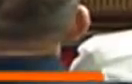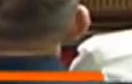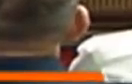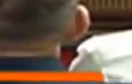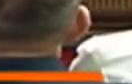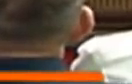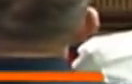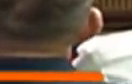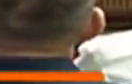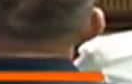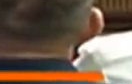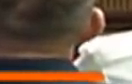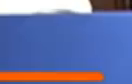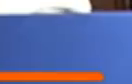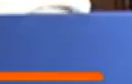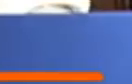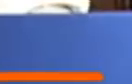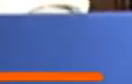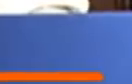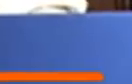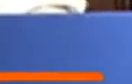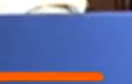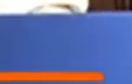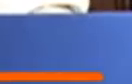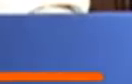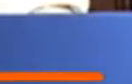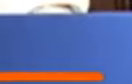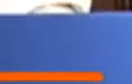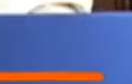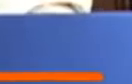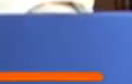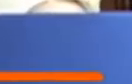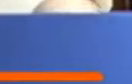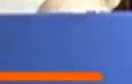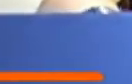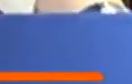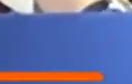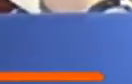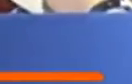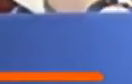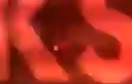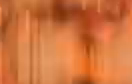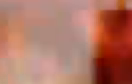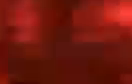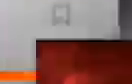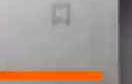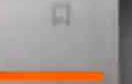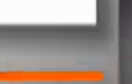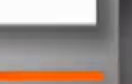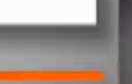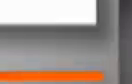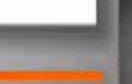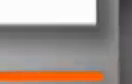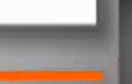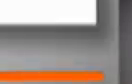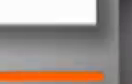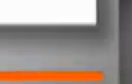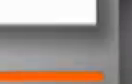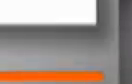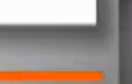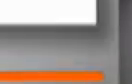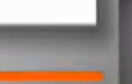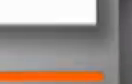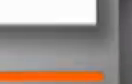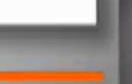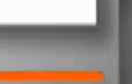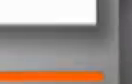hindi raw pipirma ng 2019 proposed national budget kapag may nakitang illegal dito. At Justin Bieber,